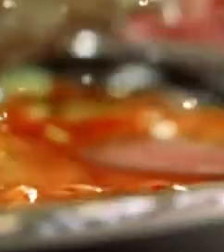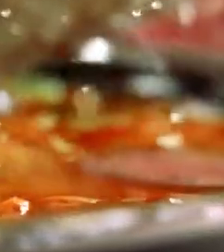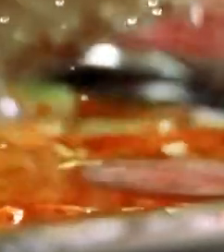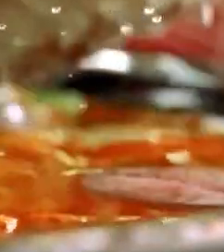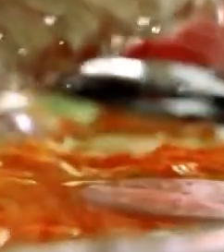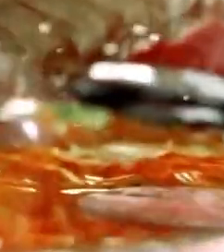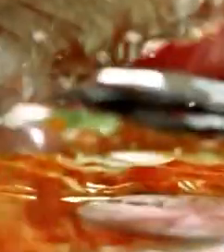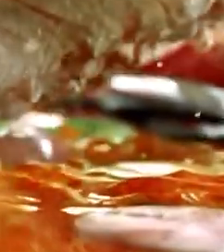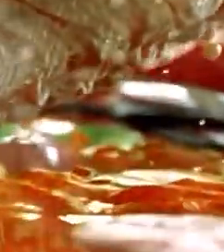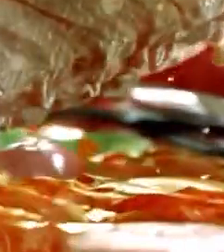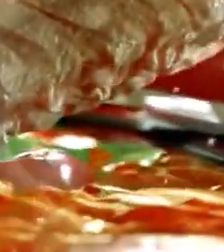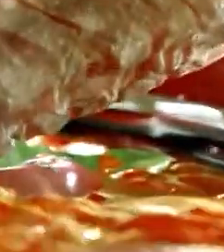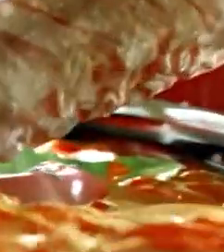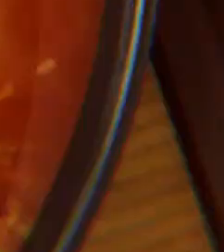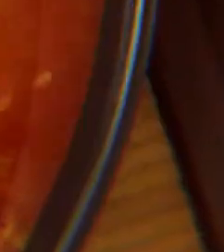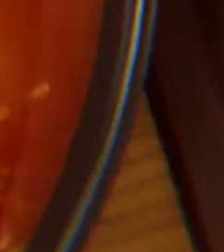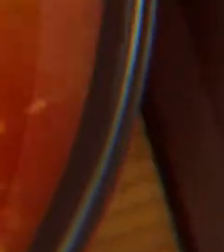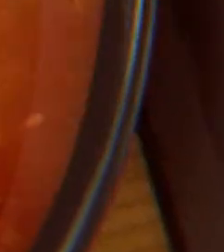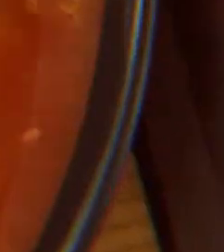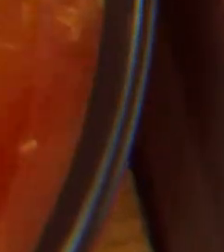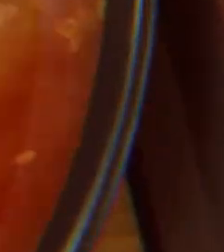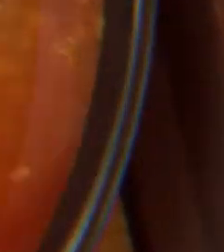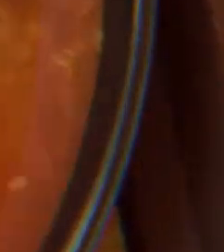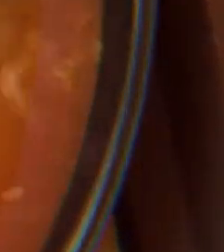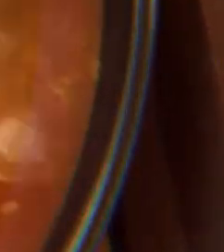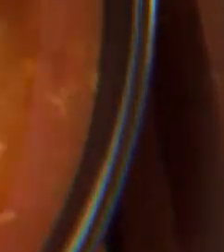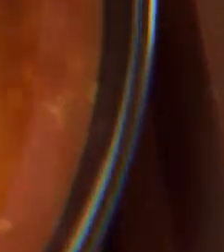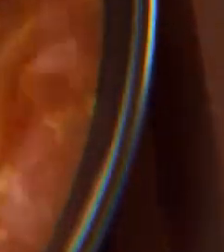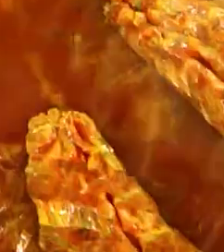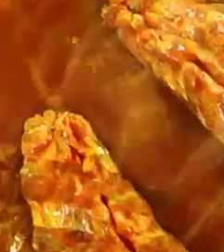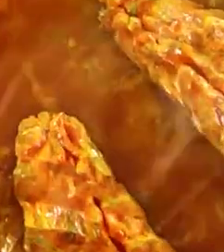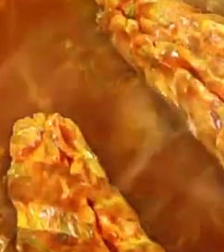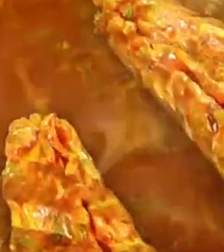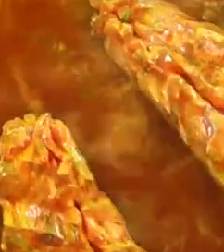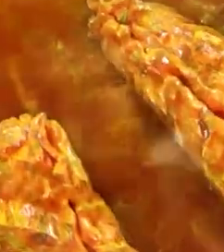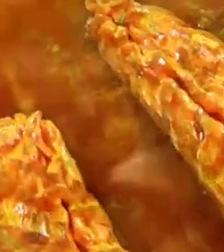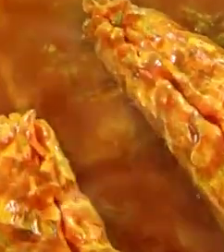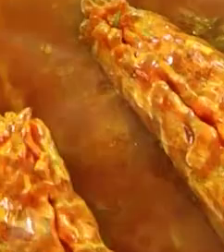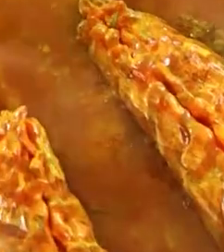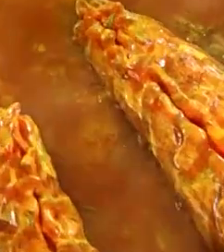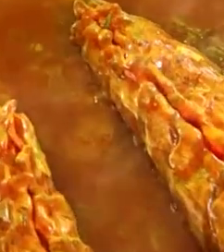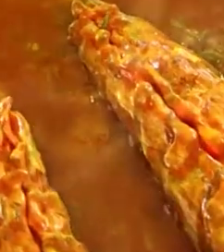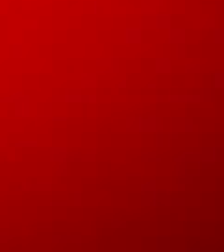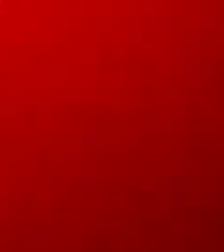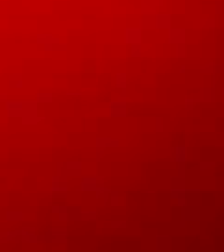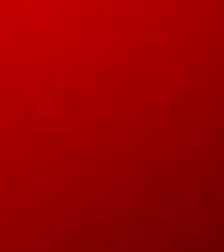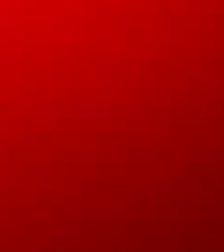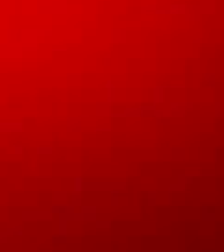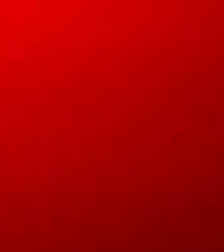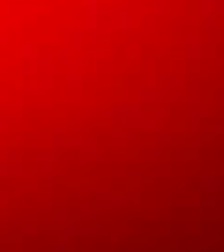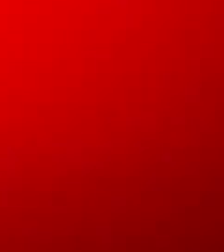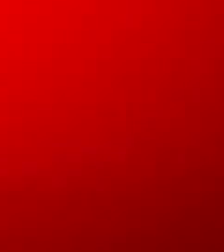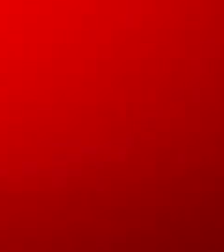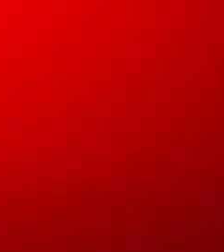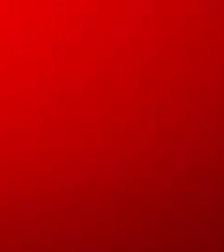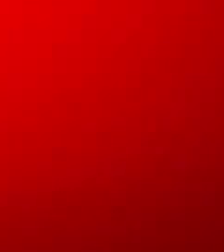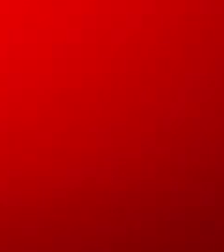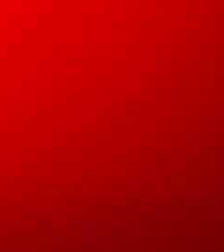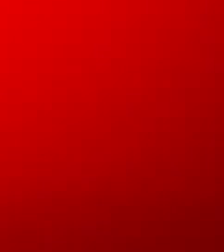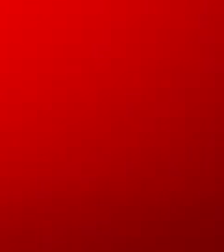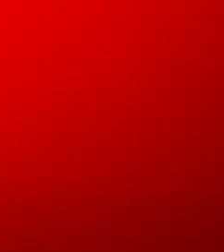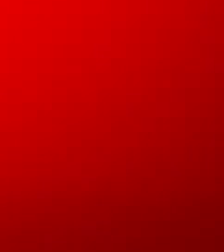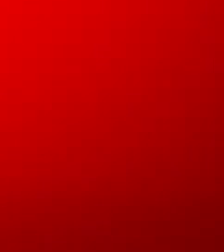Yum! BTM Jack mackerel. Cooked fish with omega 3 rich tin fish curry in 3 flavors. BTM